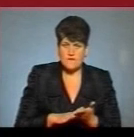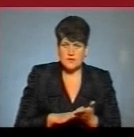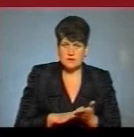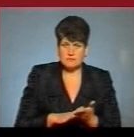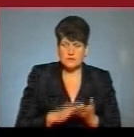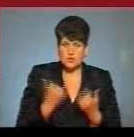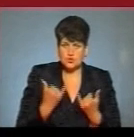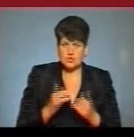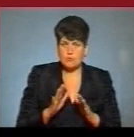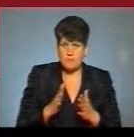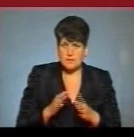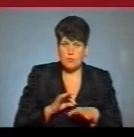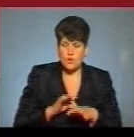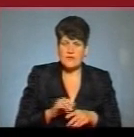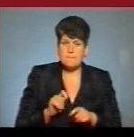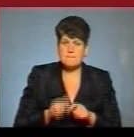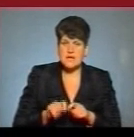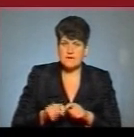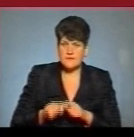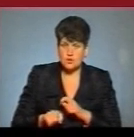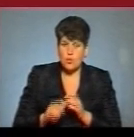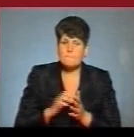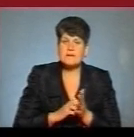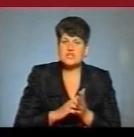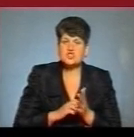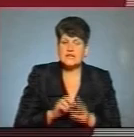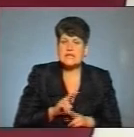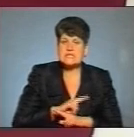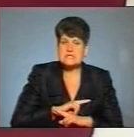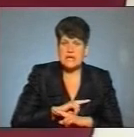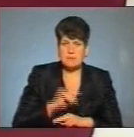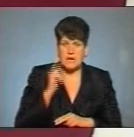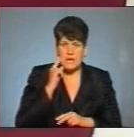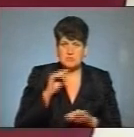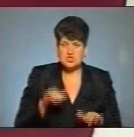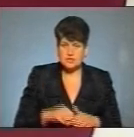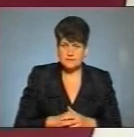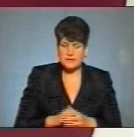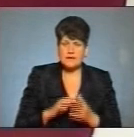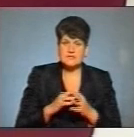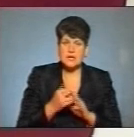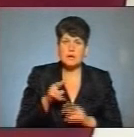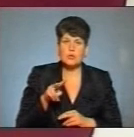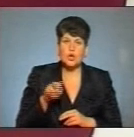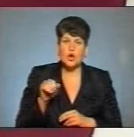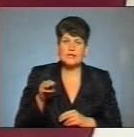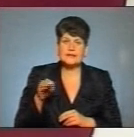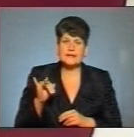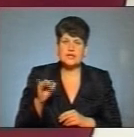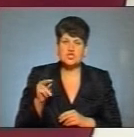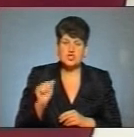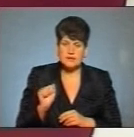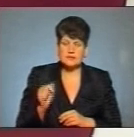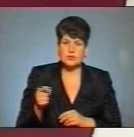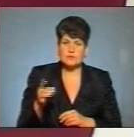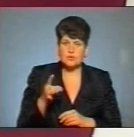і на даний момент проводимо перевірку по причині загибелі бджіл. У селі Плотича Тернопільського району, що входить до